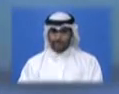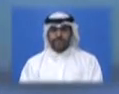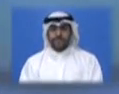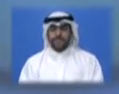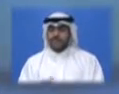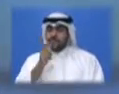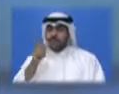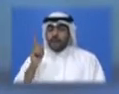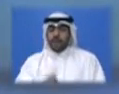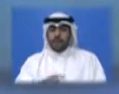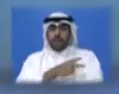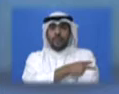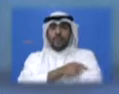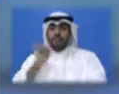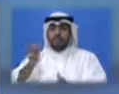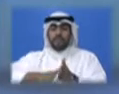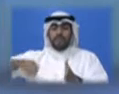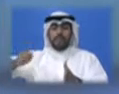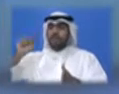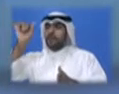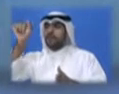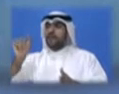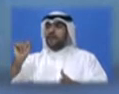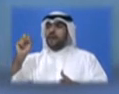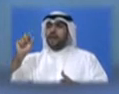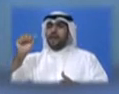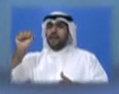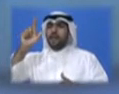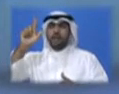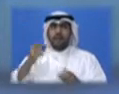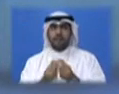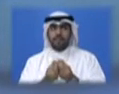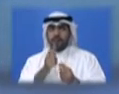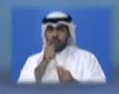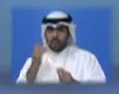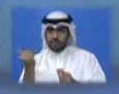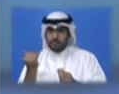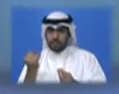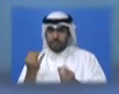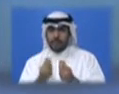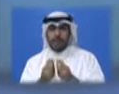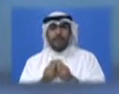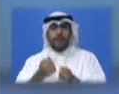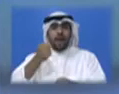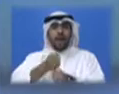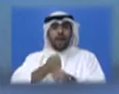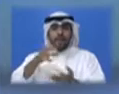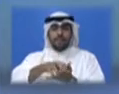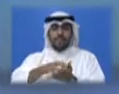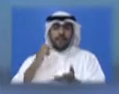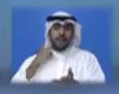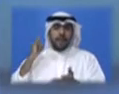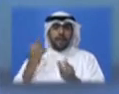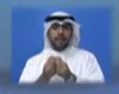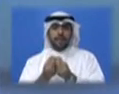أكد عضو مجلس الأمة النائب فيصل الشايع أهمية دور الاتحاد البرلماني العربي في تعزيز العمل البرلماني في الدول العربية والجهود